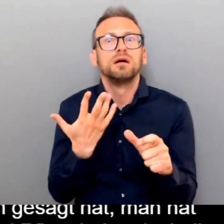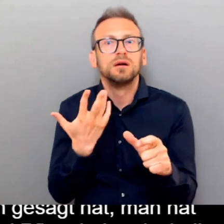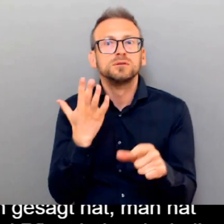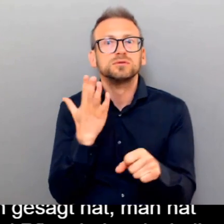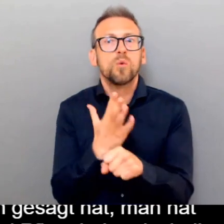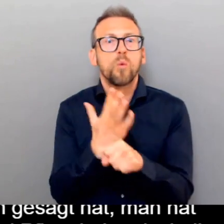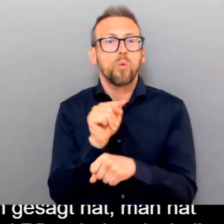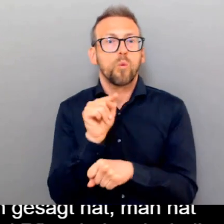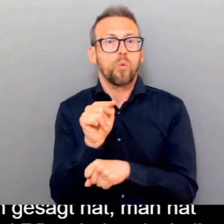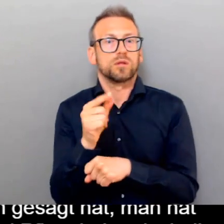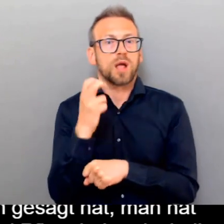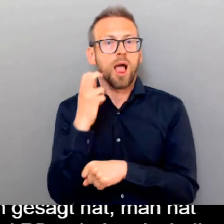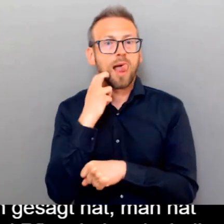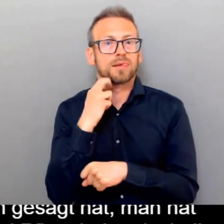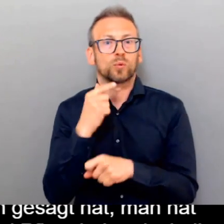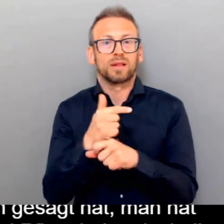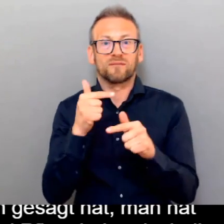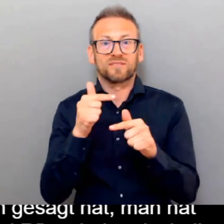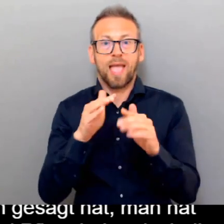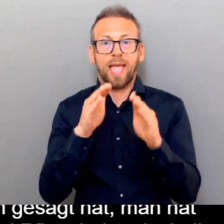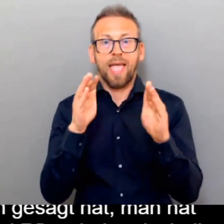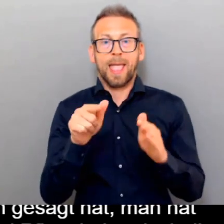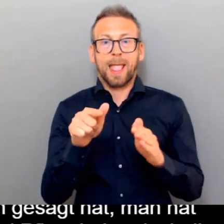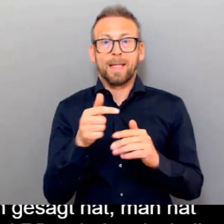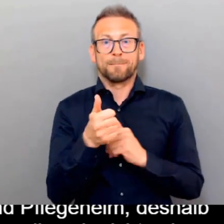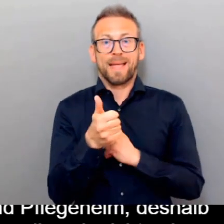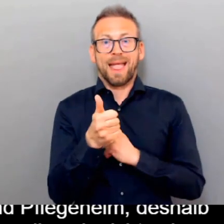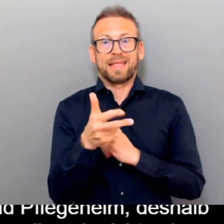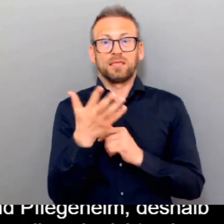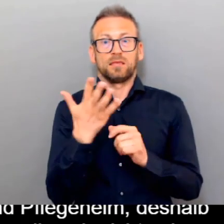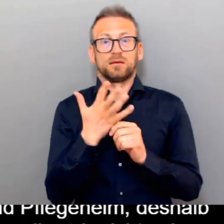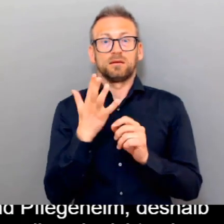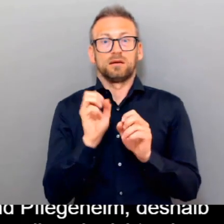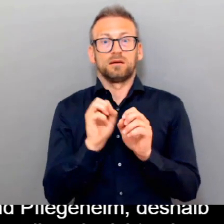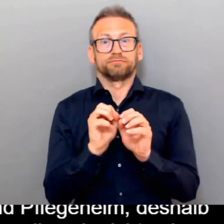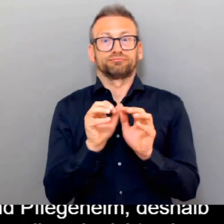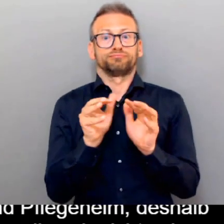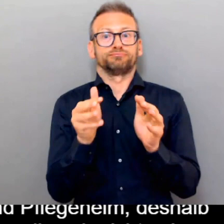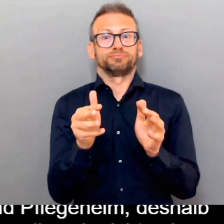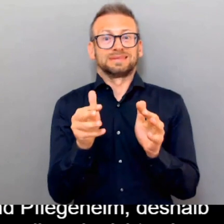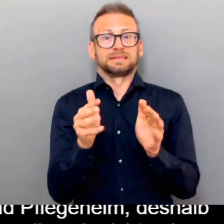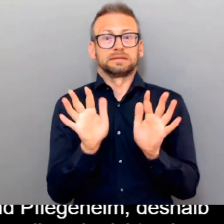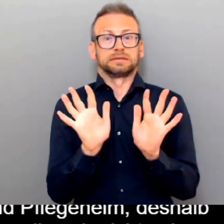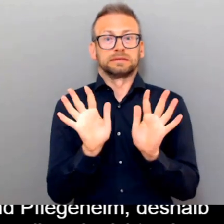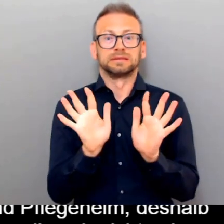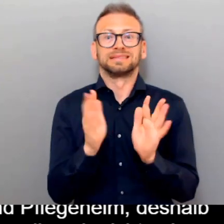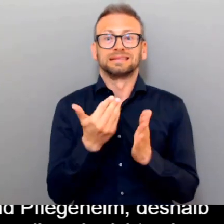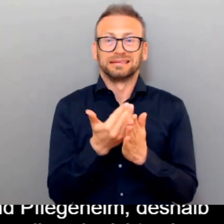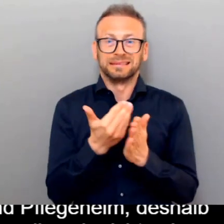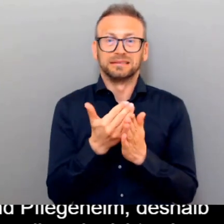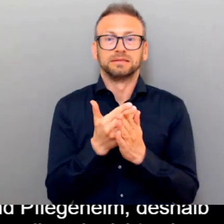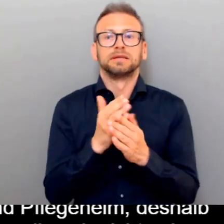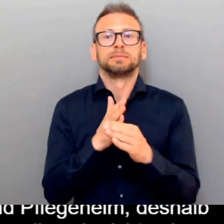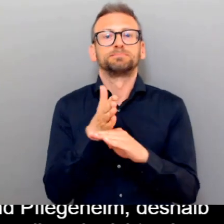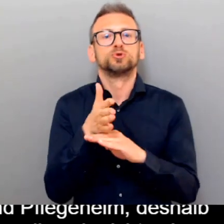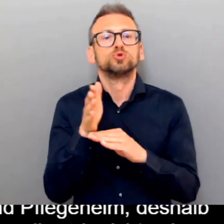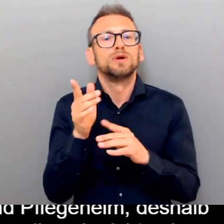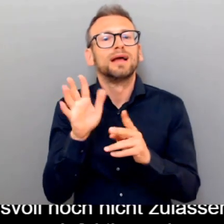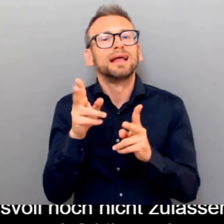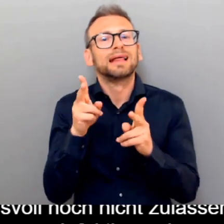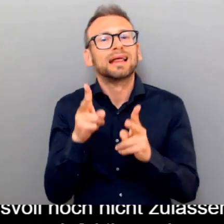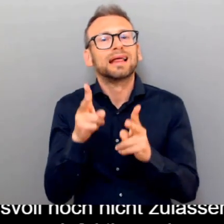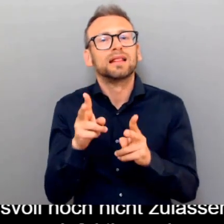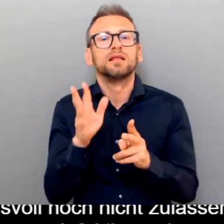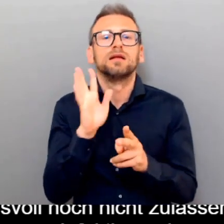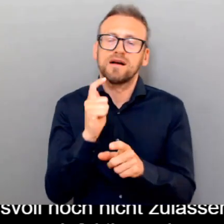eben hier keine neuen Infektionen in Altenheime reinzutragen. Dann ist es zum Beispiel eine Maßnahme, die man vor Ort eben umsetzen